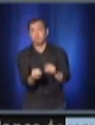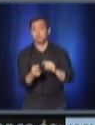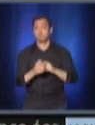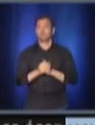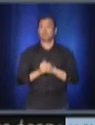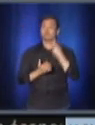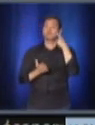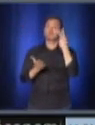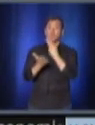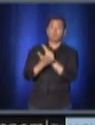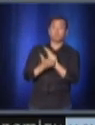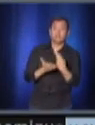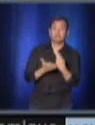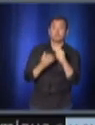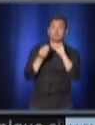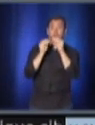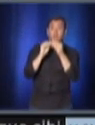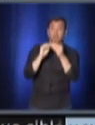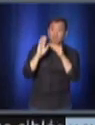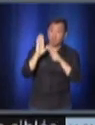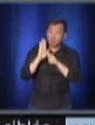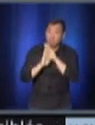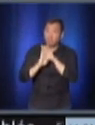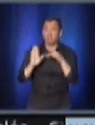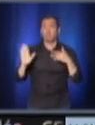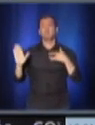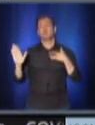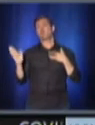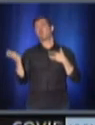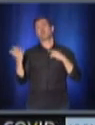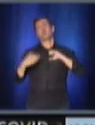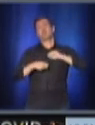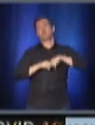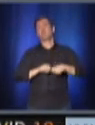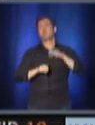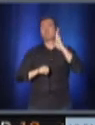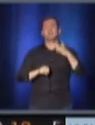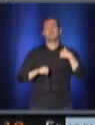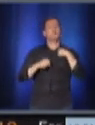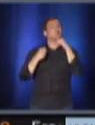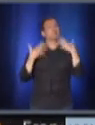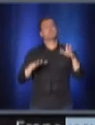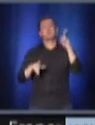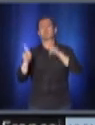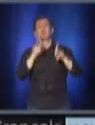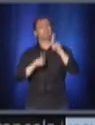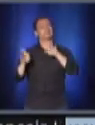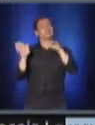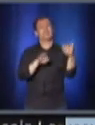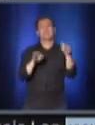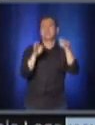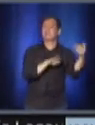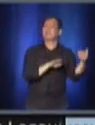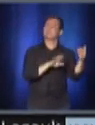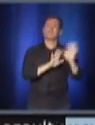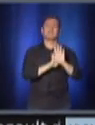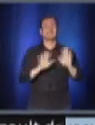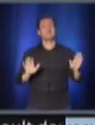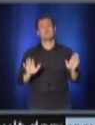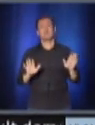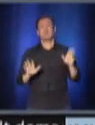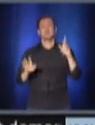prochaines semaines, nous commençons à avoir une flambée de cas et les gens qui commencent à mourir à nouveau. Quand